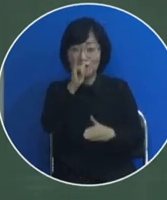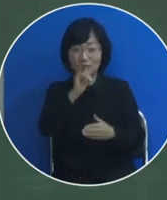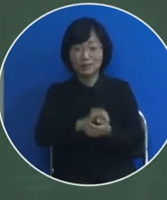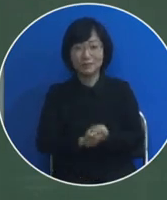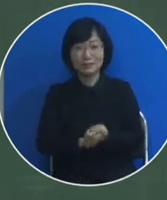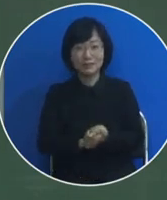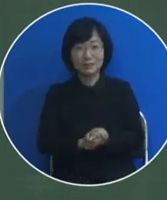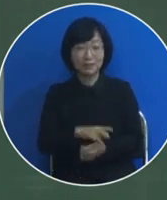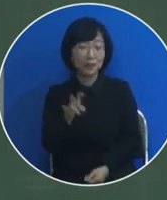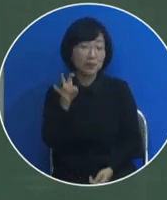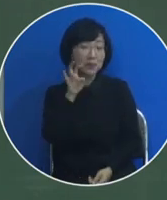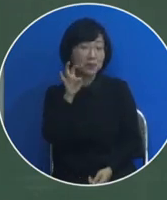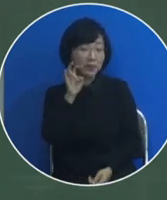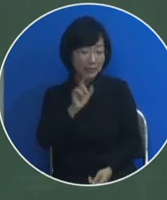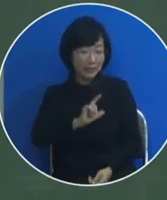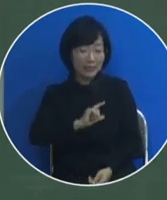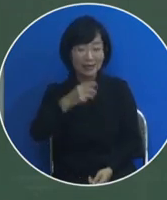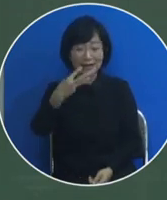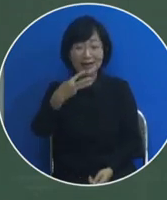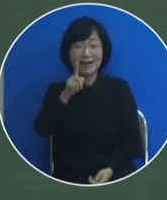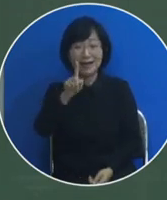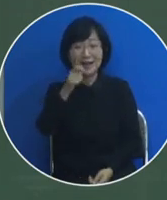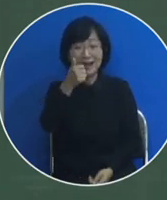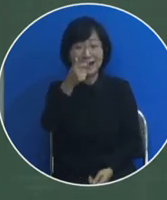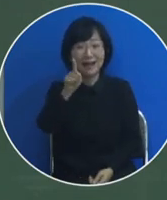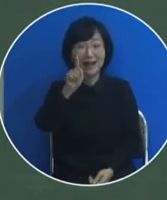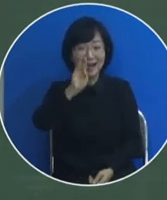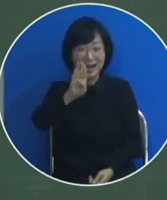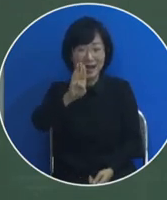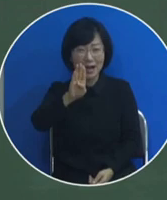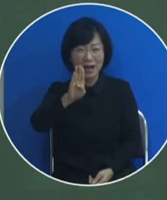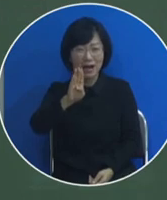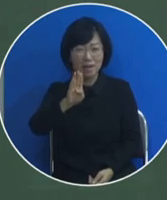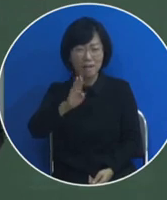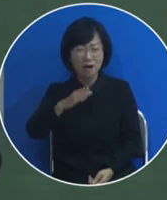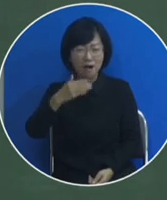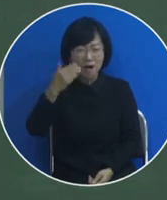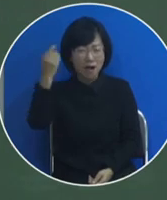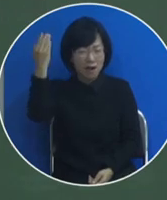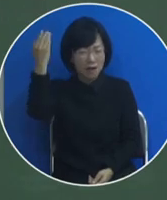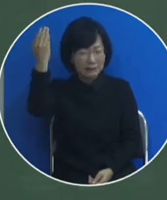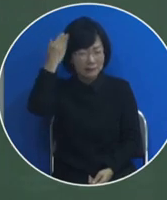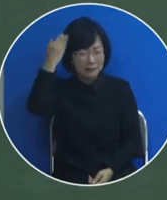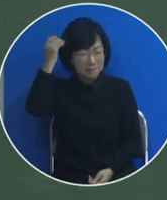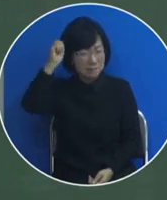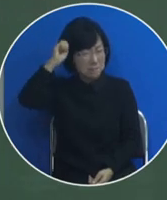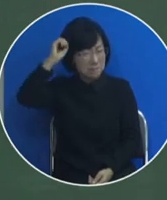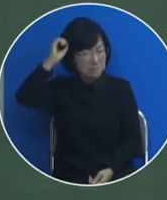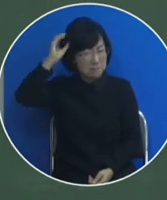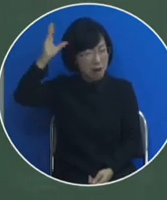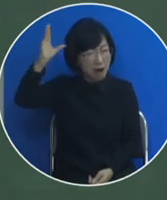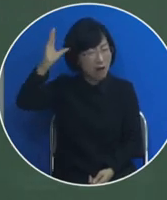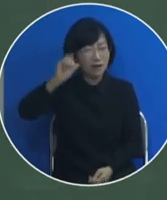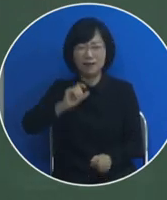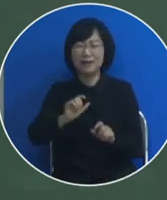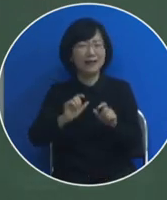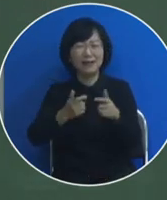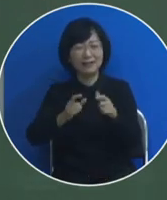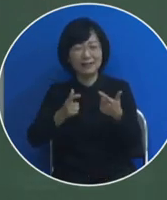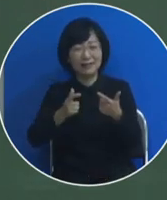기생 라합은 많이 배운 사람이 아니잖아요. At the prostitute Rahab wasn't greatly educated. 그런데 그 사람이 한